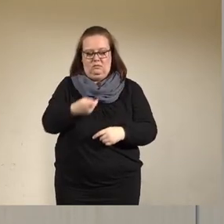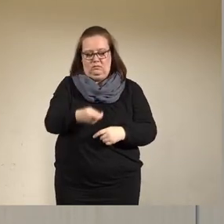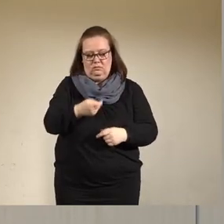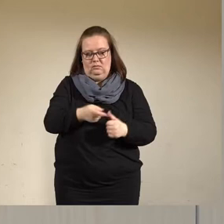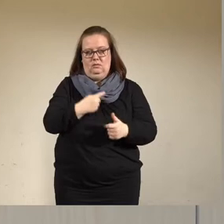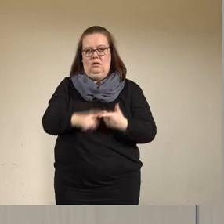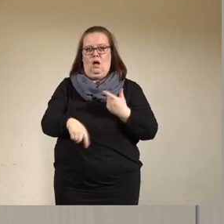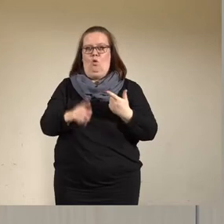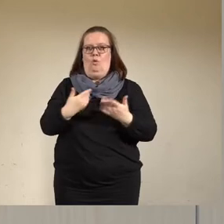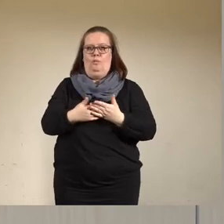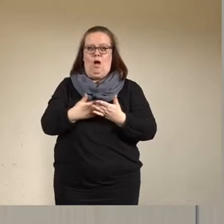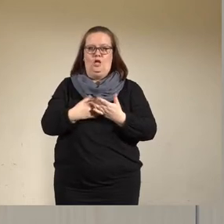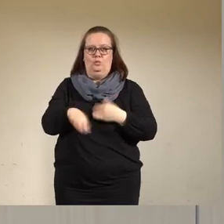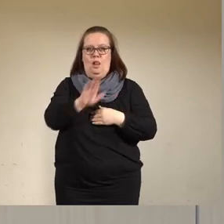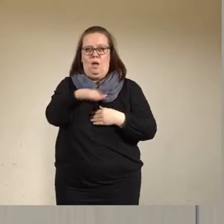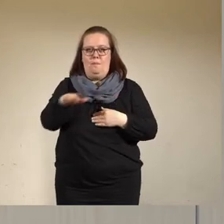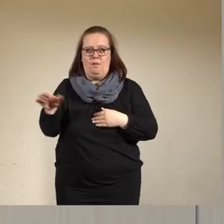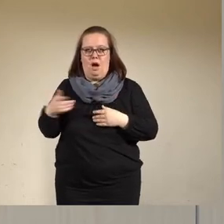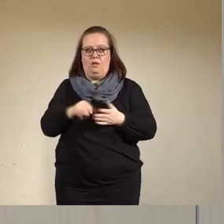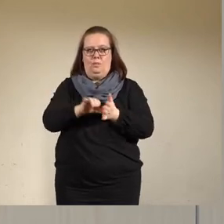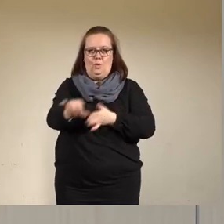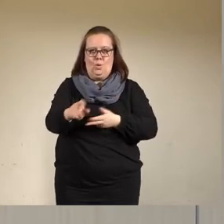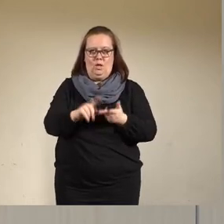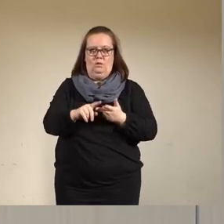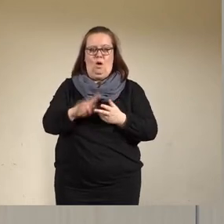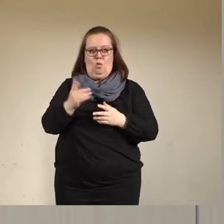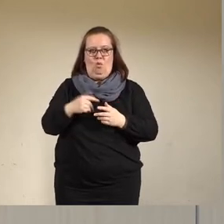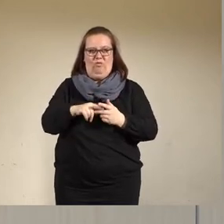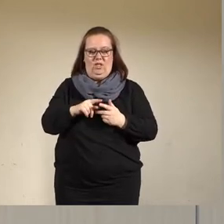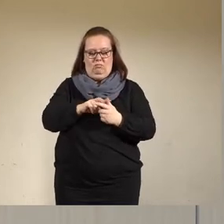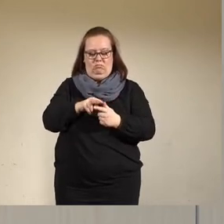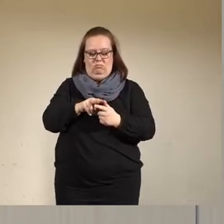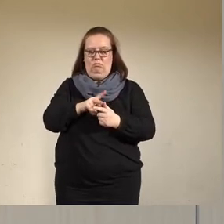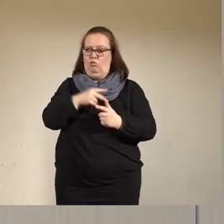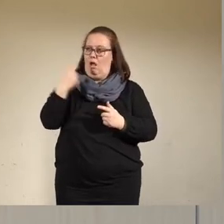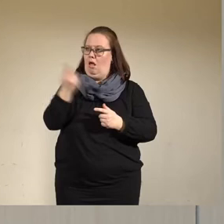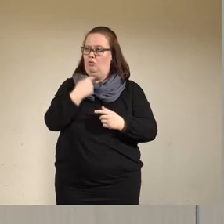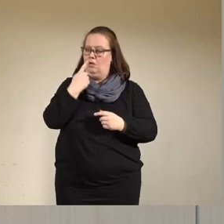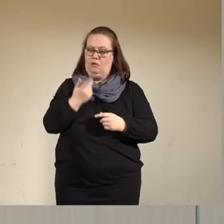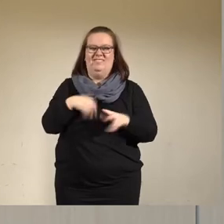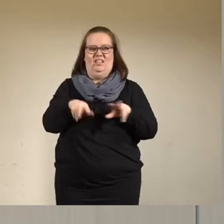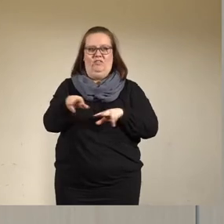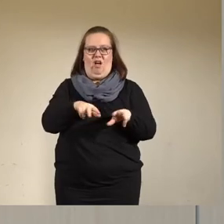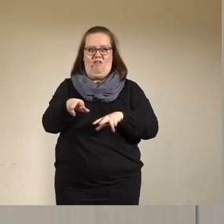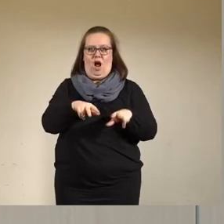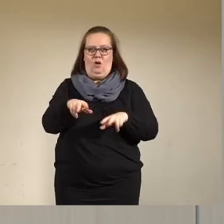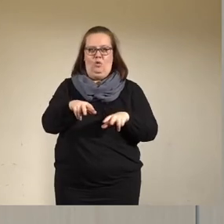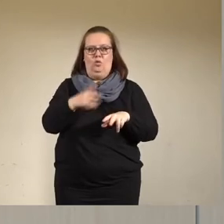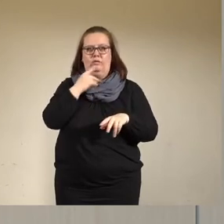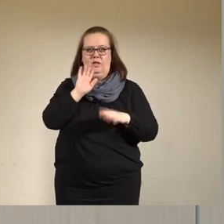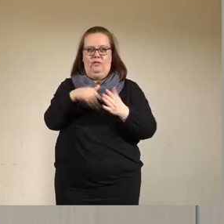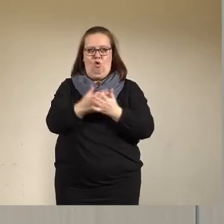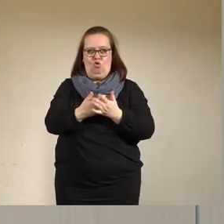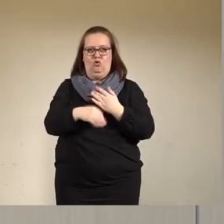betrifft aber auch das Thema Parkgebühren. Es war doch ein recht breiter Konsens, dass hier die Verwaltung mit ihrem